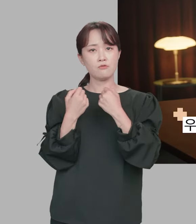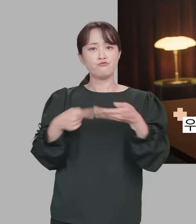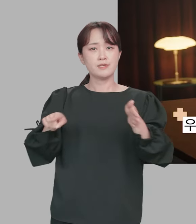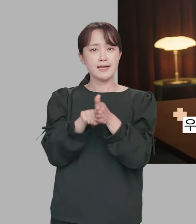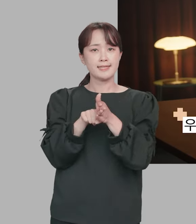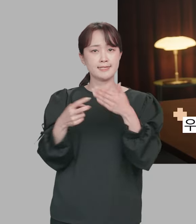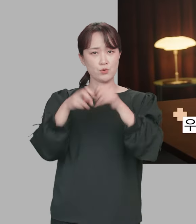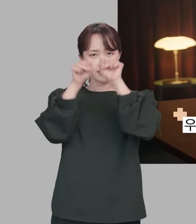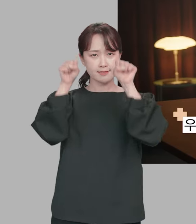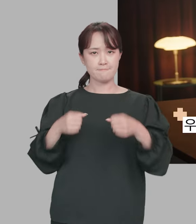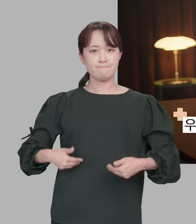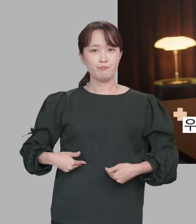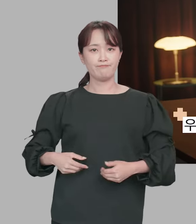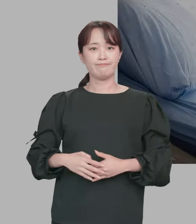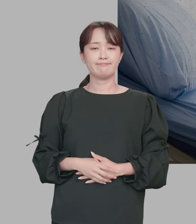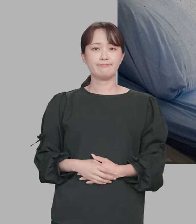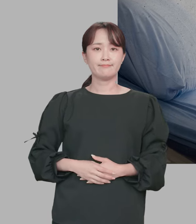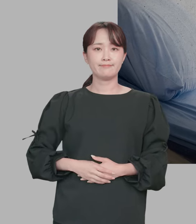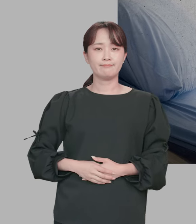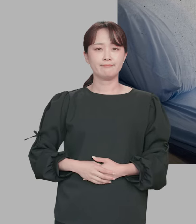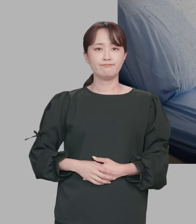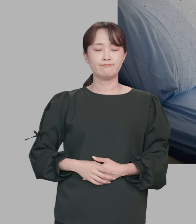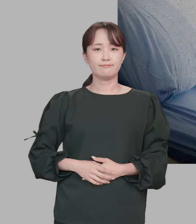시스템의 변화 또한 필요하다고 할 수 있습니다.